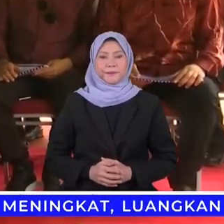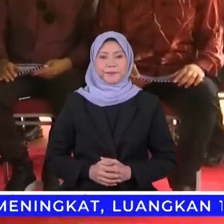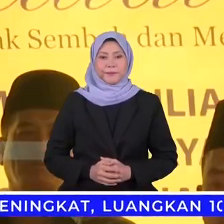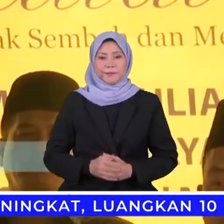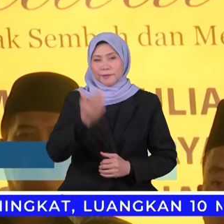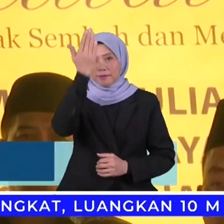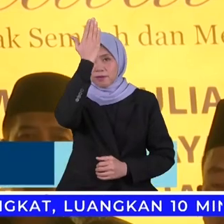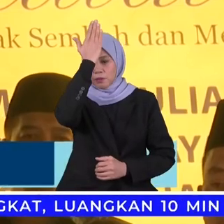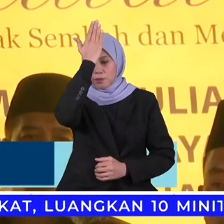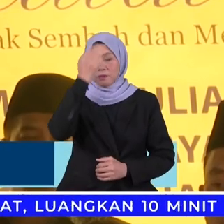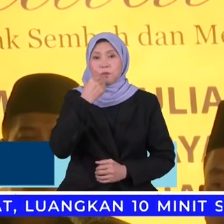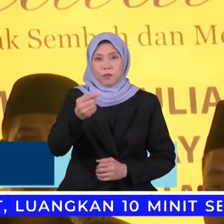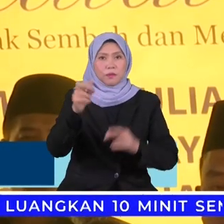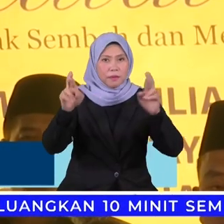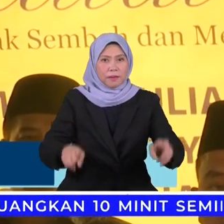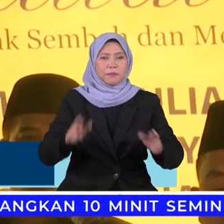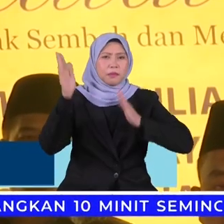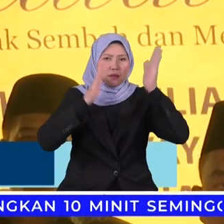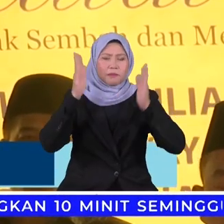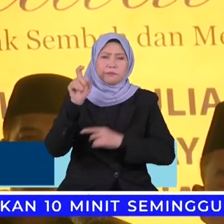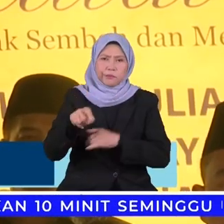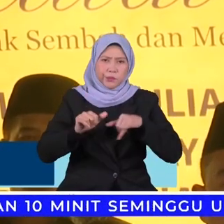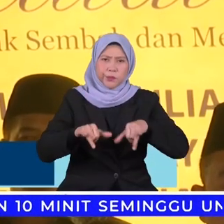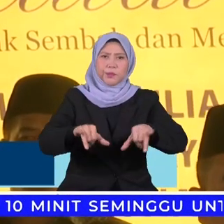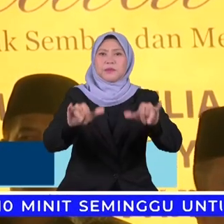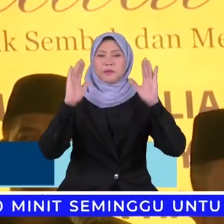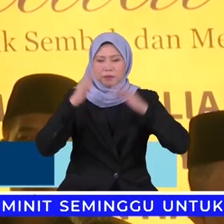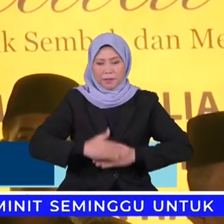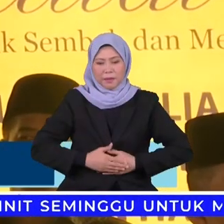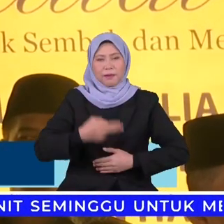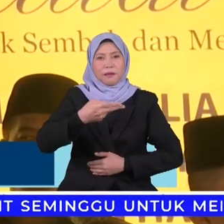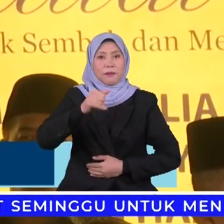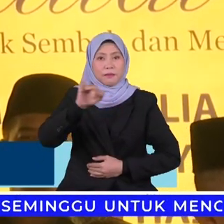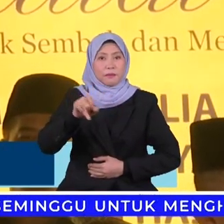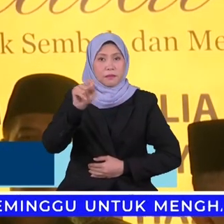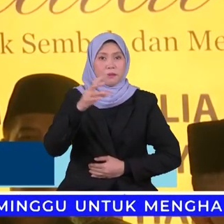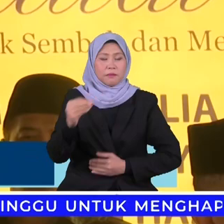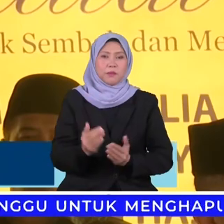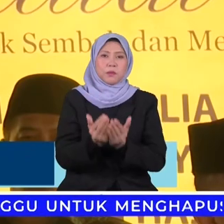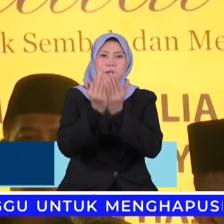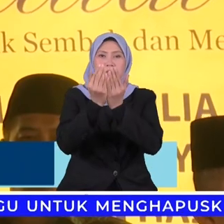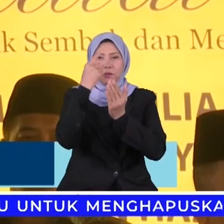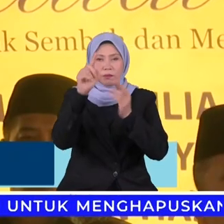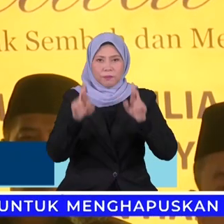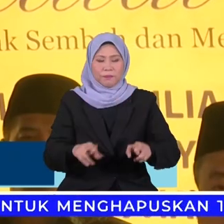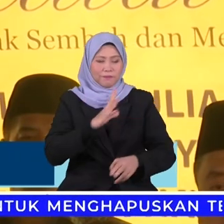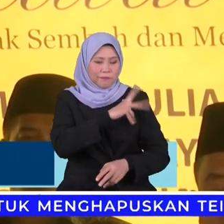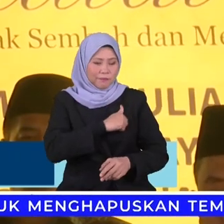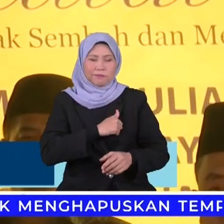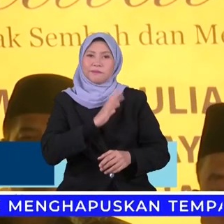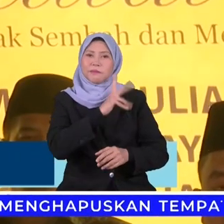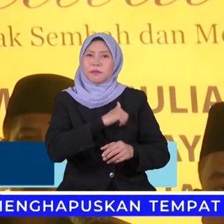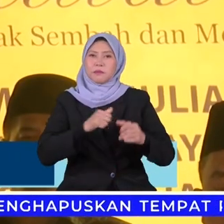Yang di-Pertuan Agong menyeru rakyat Malaysia terus tunaikan solat hajat dan berdoa buat rakyat Palestin. Pada masa sama memohon agar bumi Palestin